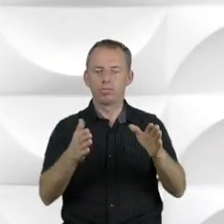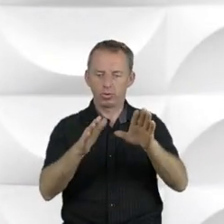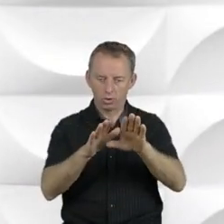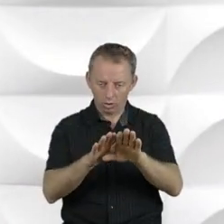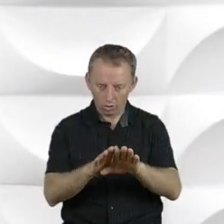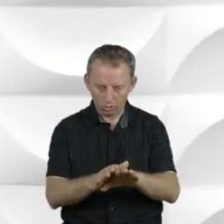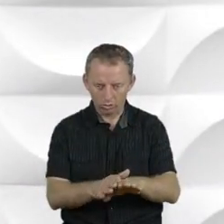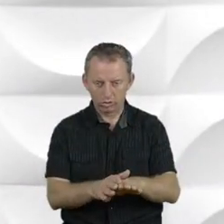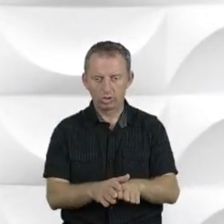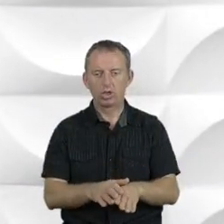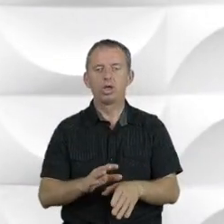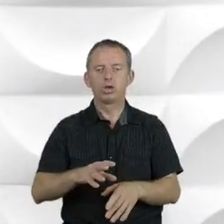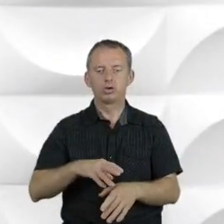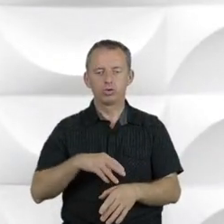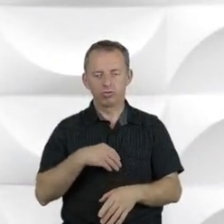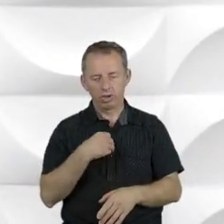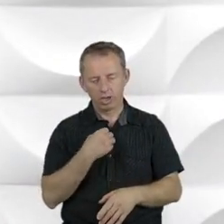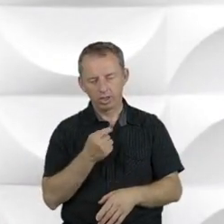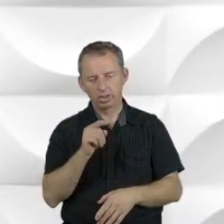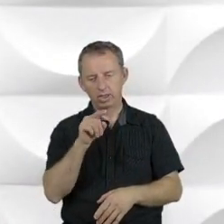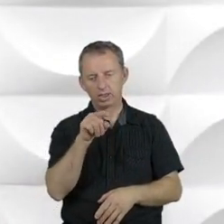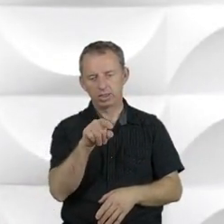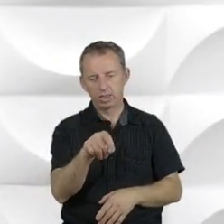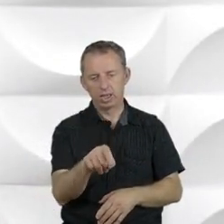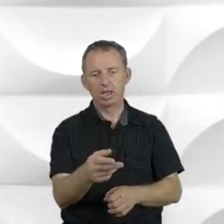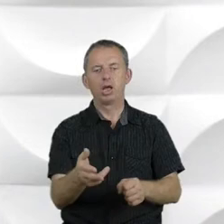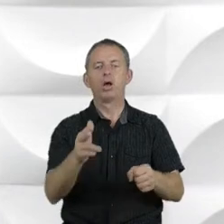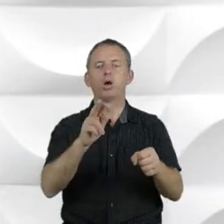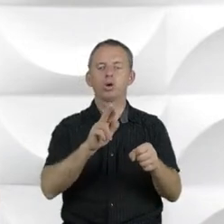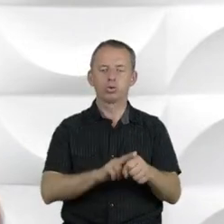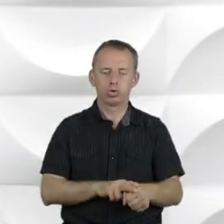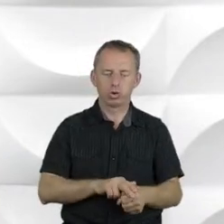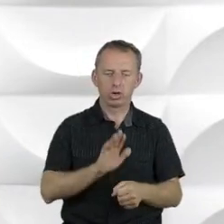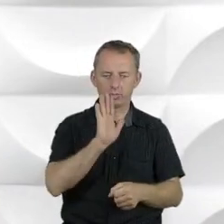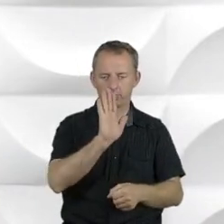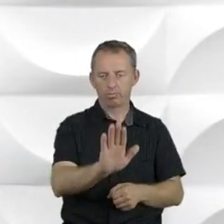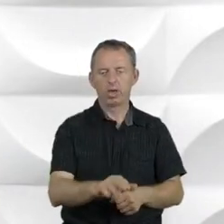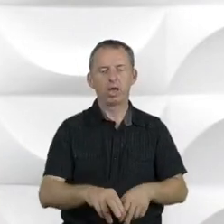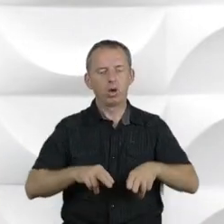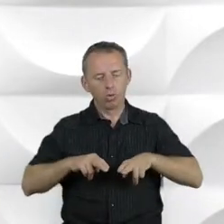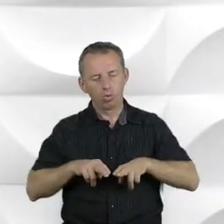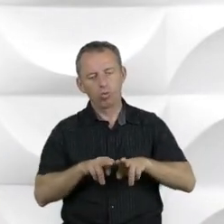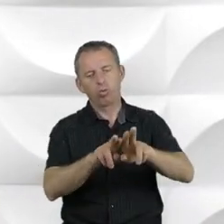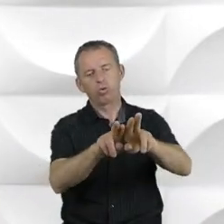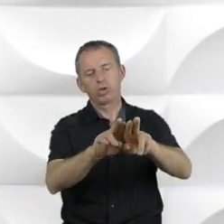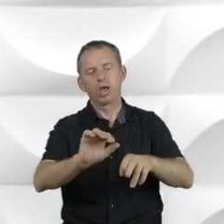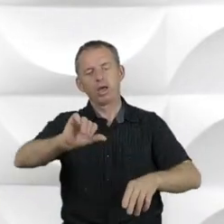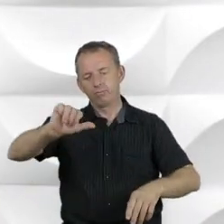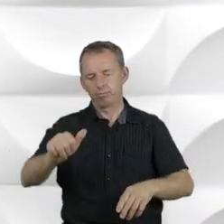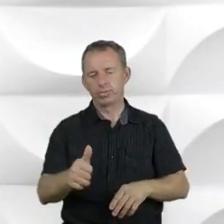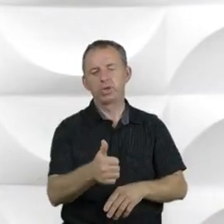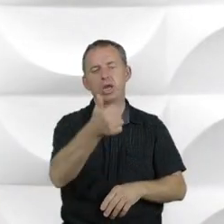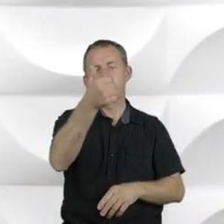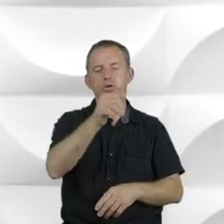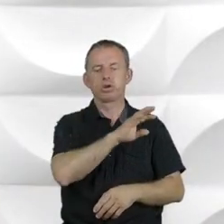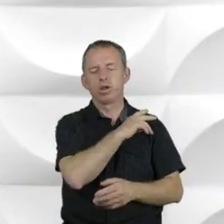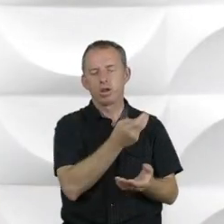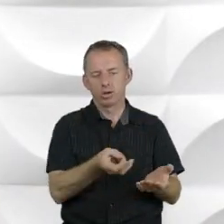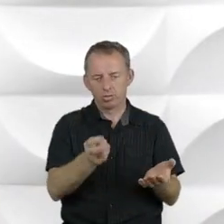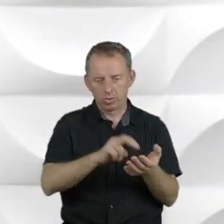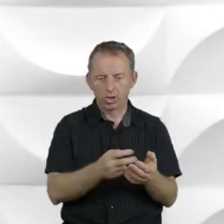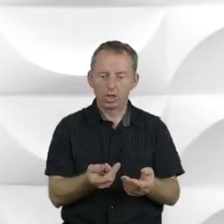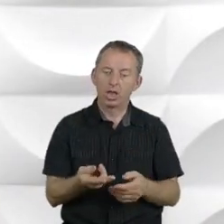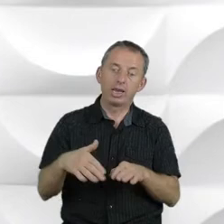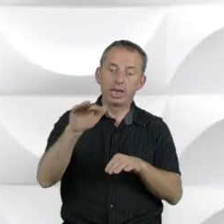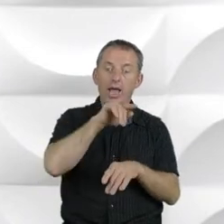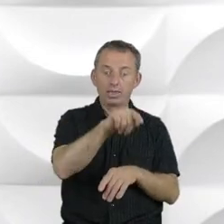Błogosławiony i święty ten, który ma udział w pierwszym zmartwychwstaniu. Nad nimi